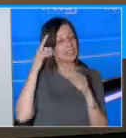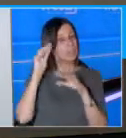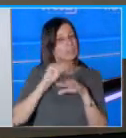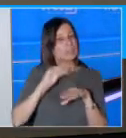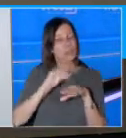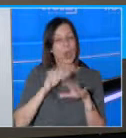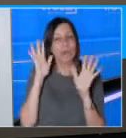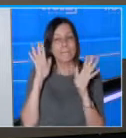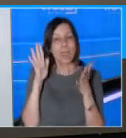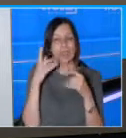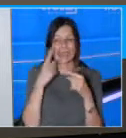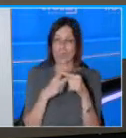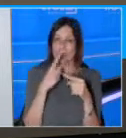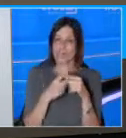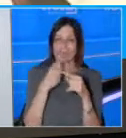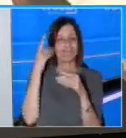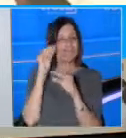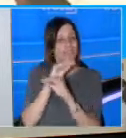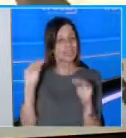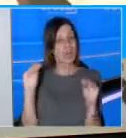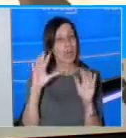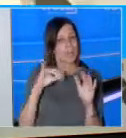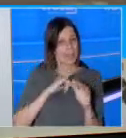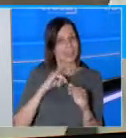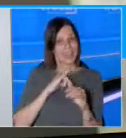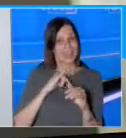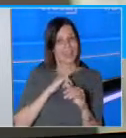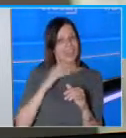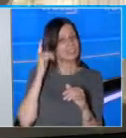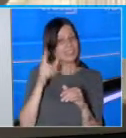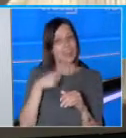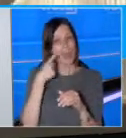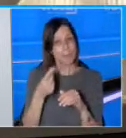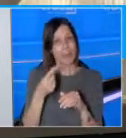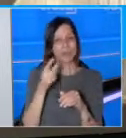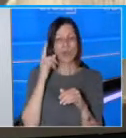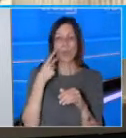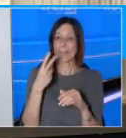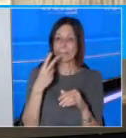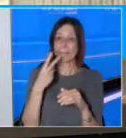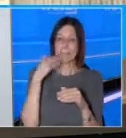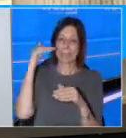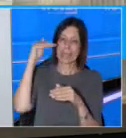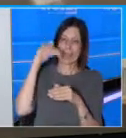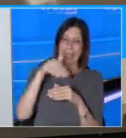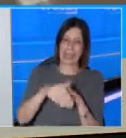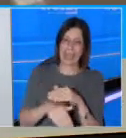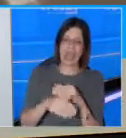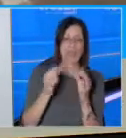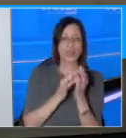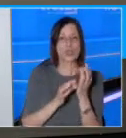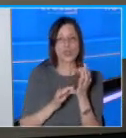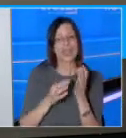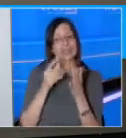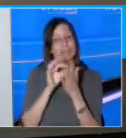מאוד חיובית, בשורה מעניינת. צריך לומר שאנחנו רואים את מגמת הירידה בנתוני